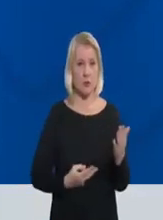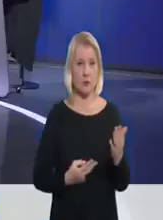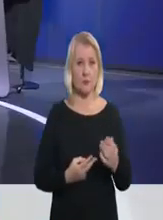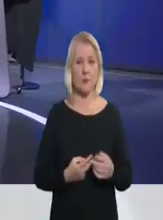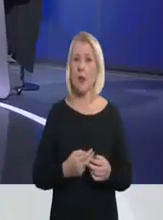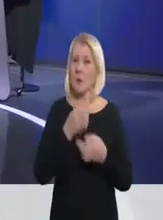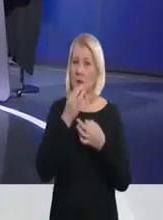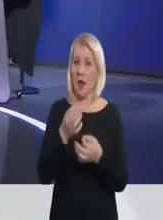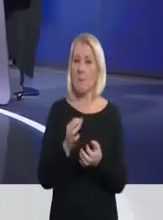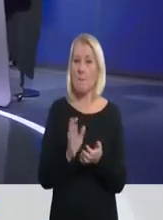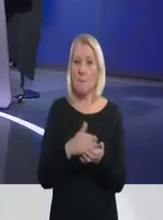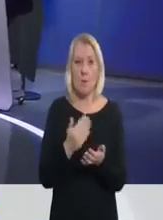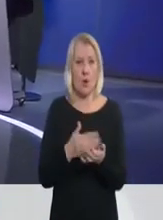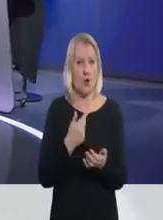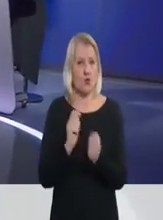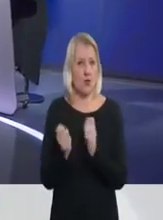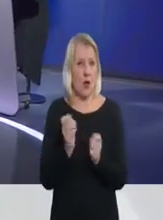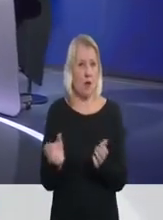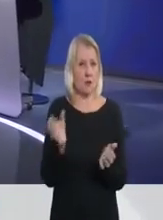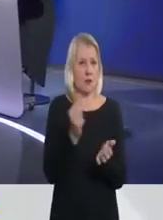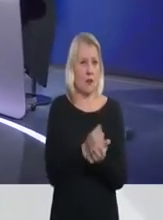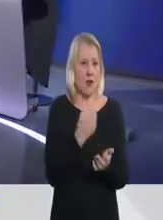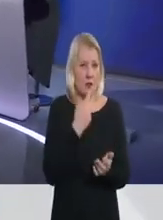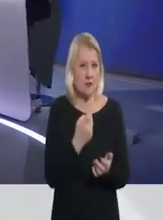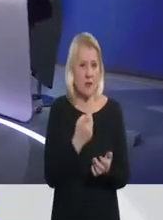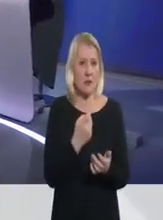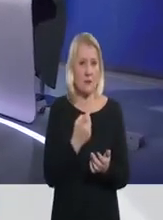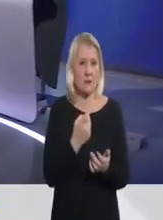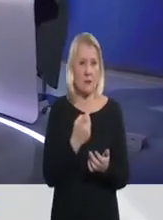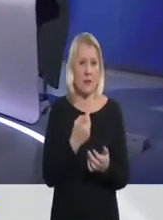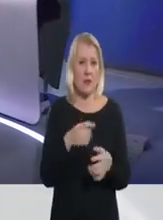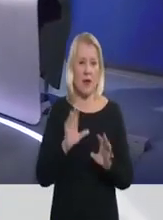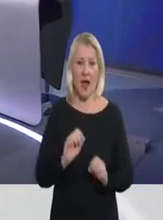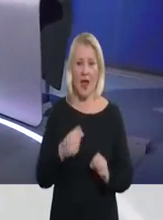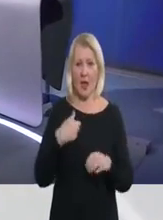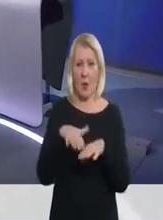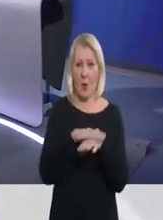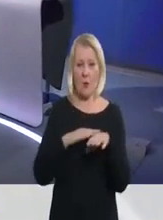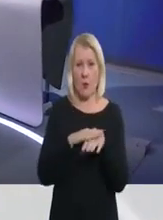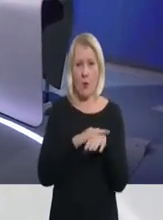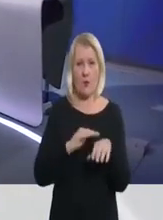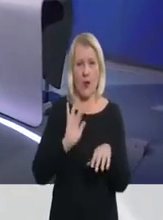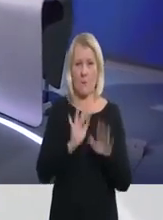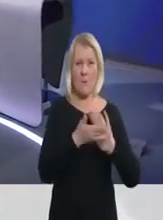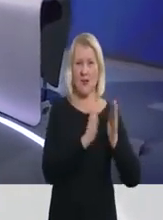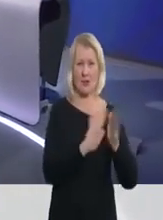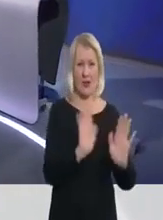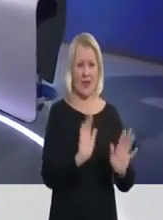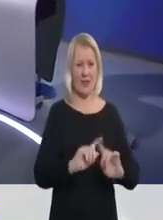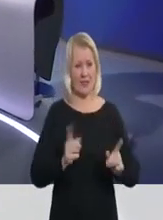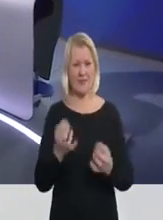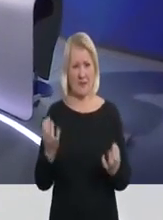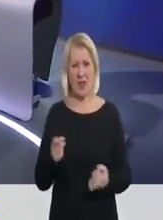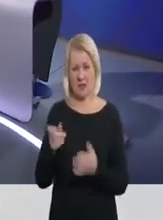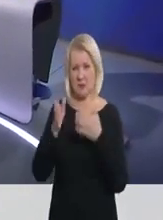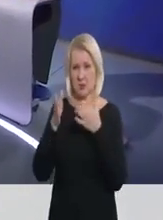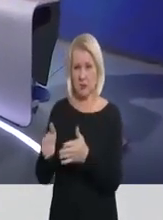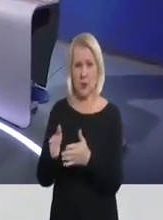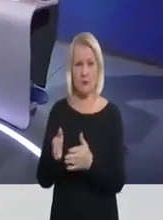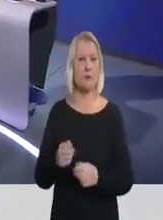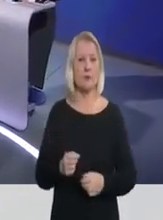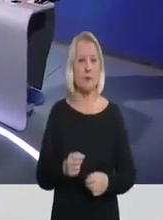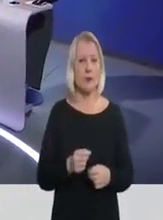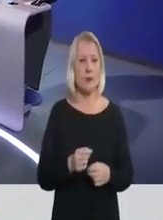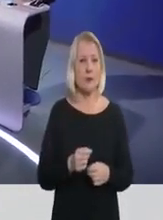Proč kandidujete? Pokud na univerzitě pod vaším, omlouvám se, tentokrát to není dotaz na vašeho manžela, k tomu se ještě dostaneme, tentokrát je to